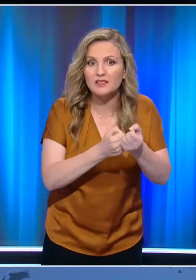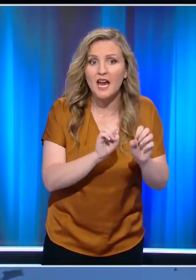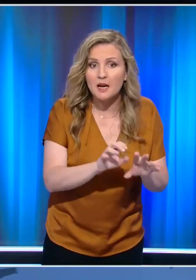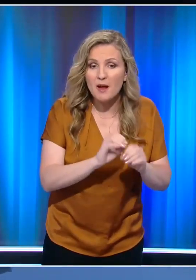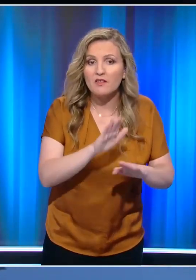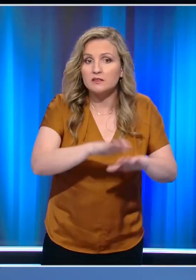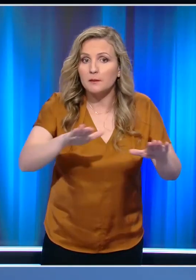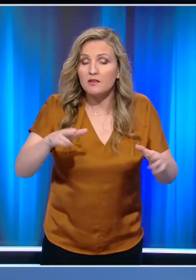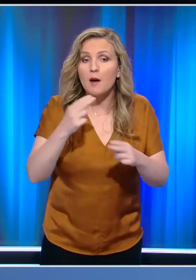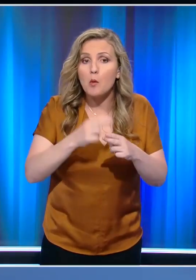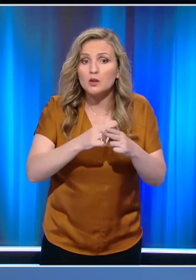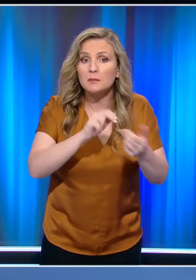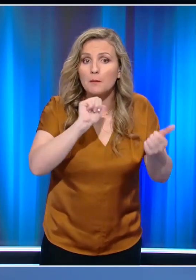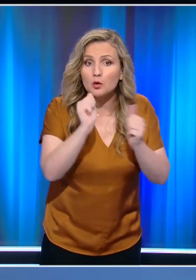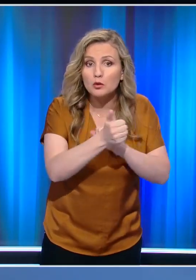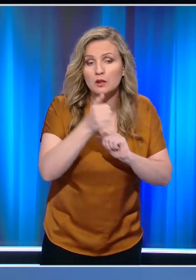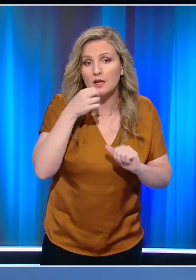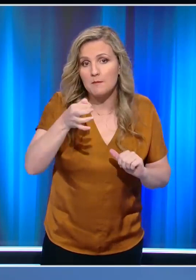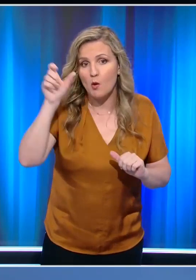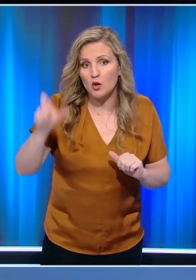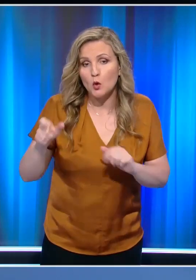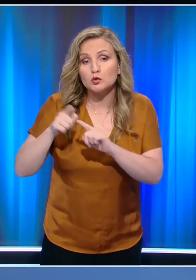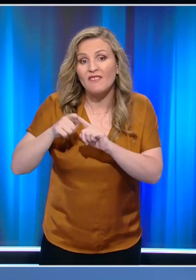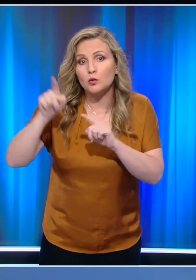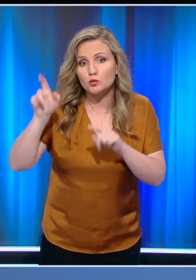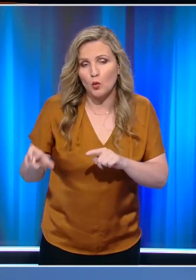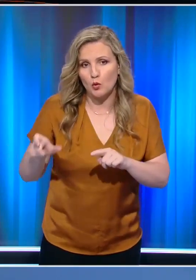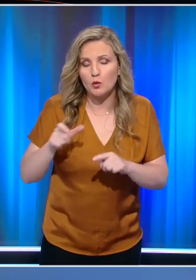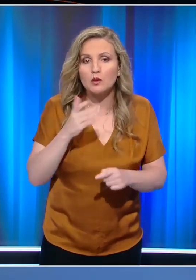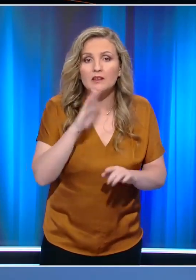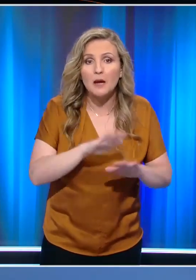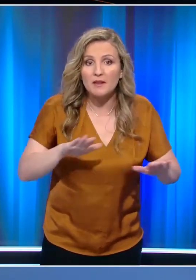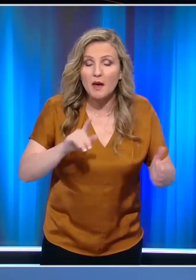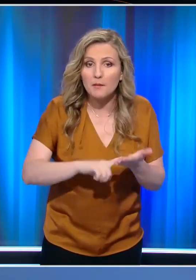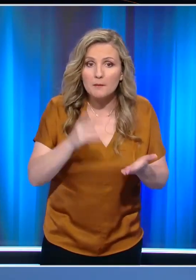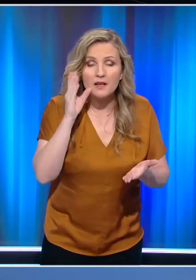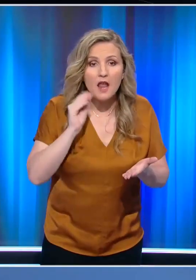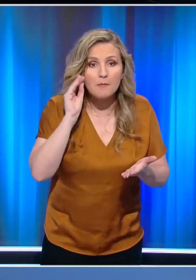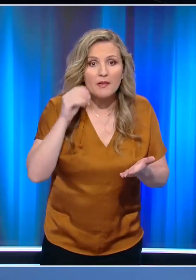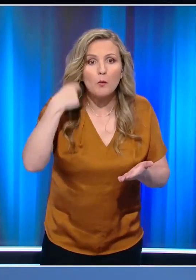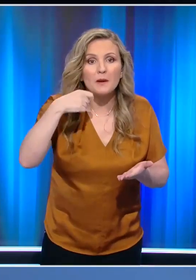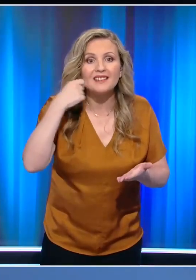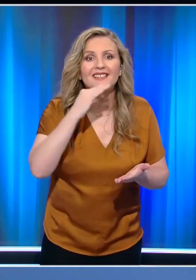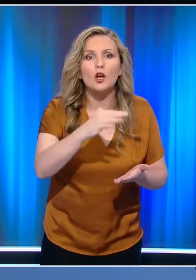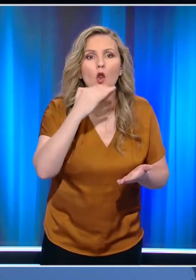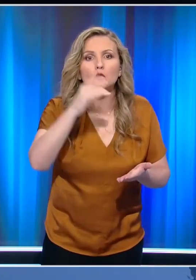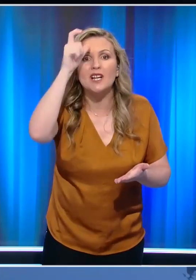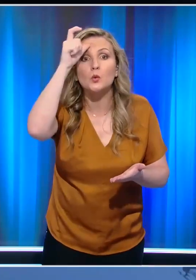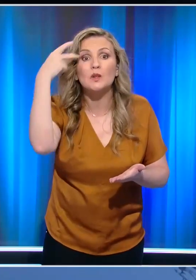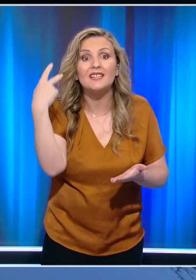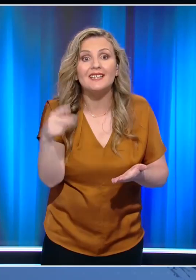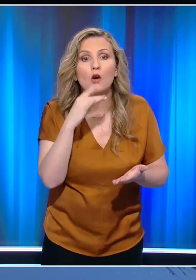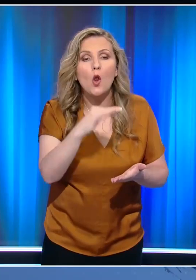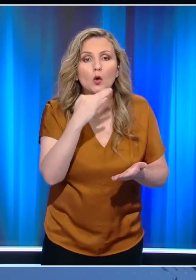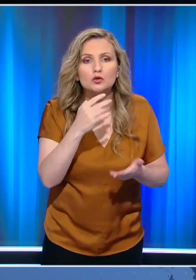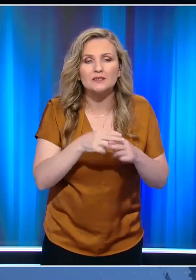εκπαίδευσης των παιδιών. Είναι σημαντικό, τόνισε χαρακτηριστικά, τα παιδιά να μαθαίνουν τα μαθήματά τους στη μητρική τους γλώσσα, ανέφερε